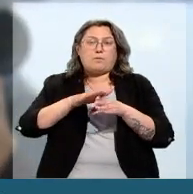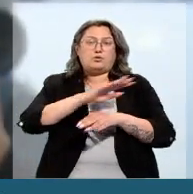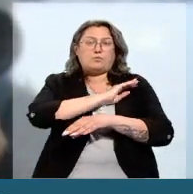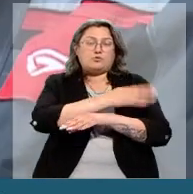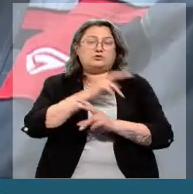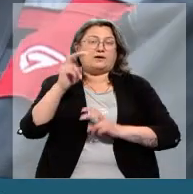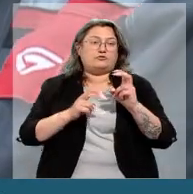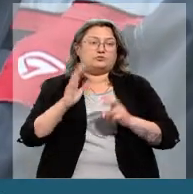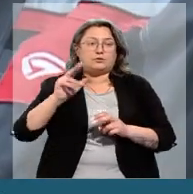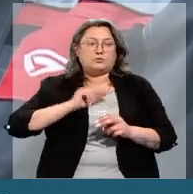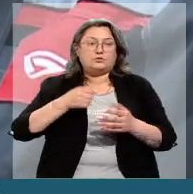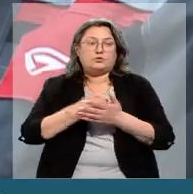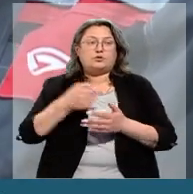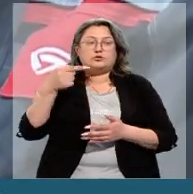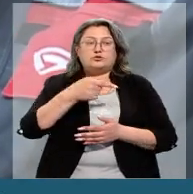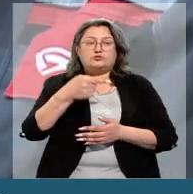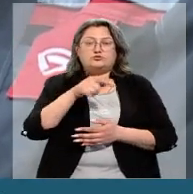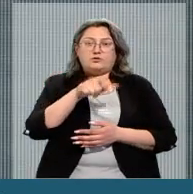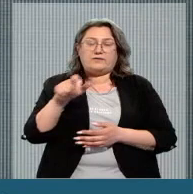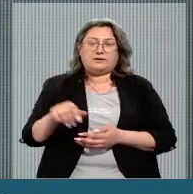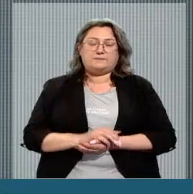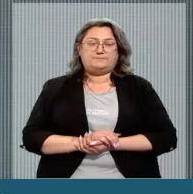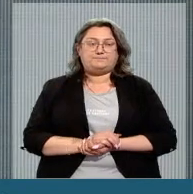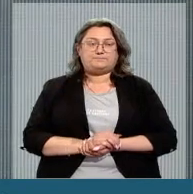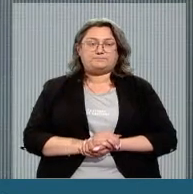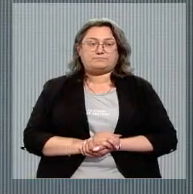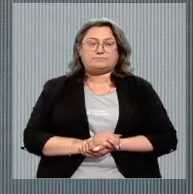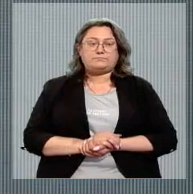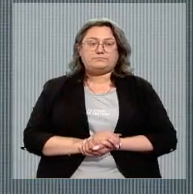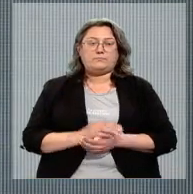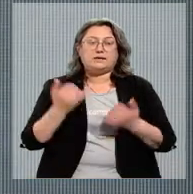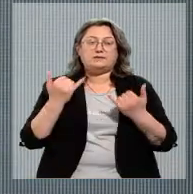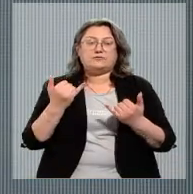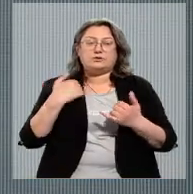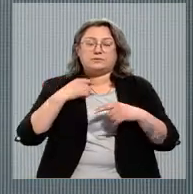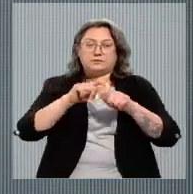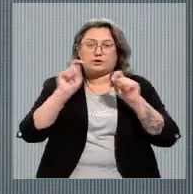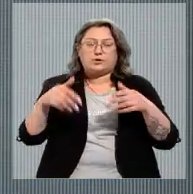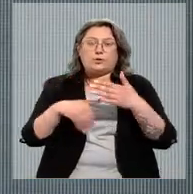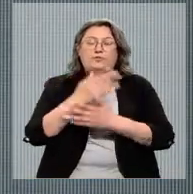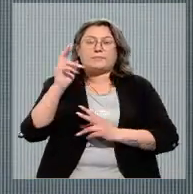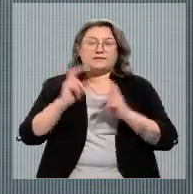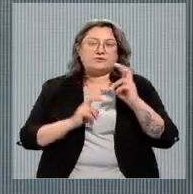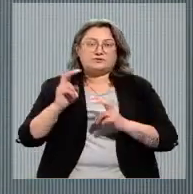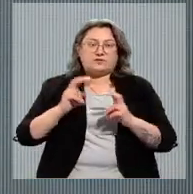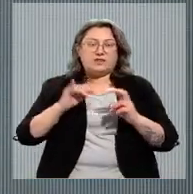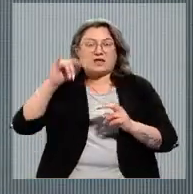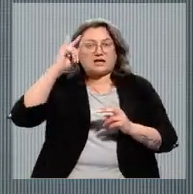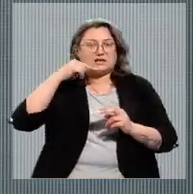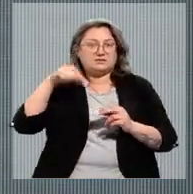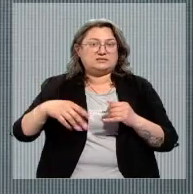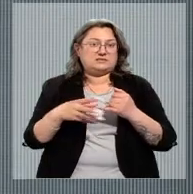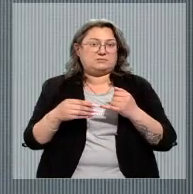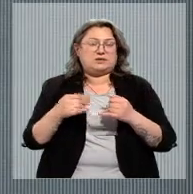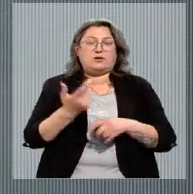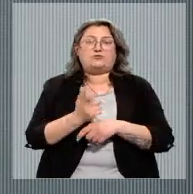қуатына көшкенде 1000 адамға дейін жұмыс істемек. Я хочу в первую очередь Бүгін біз қазақ жерінде жаңа өндіріс